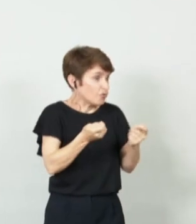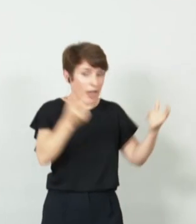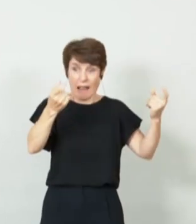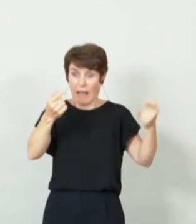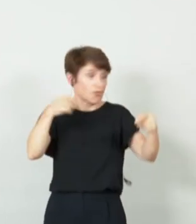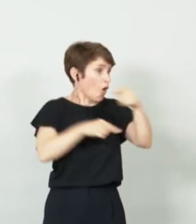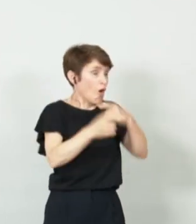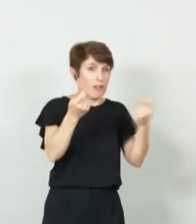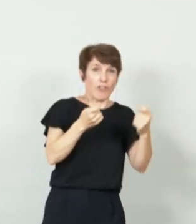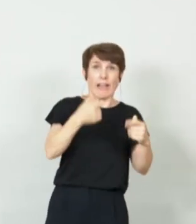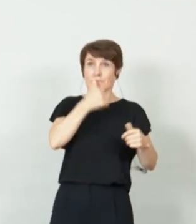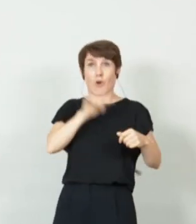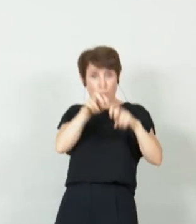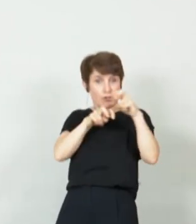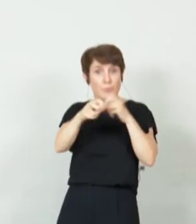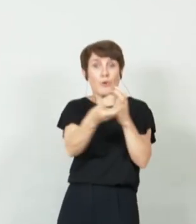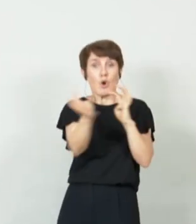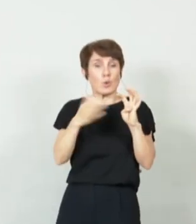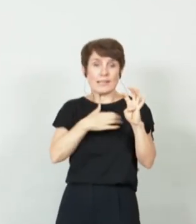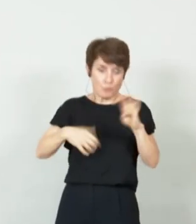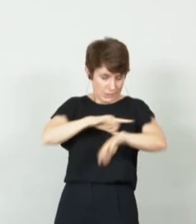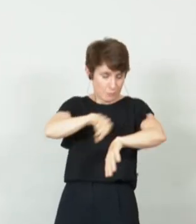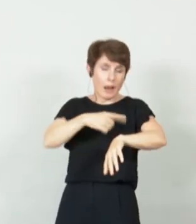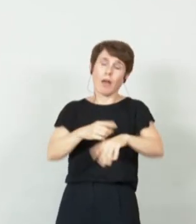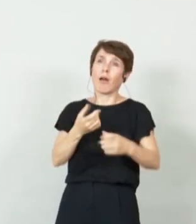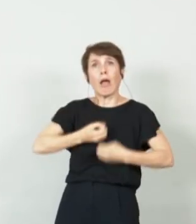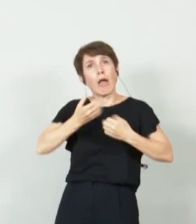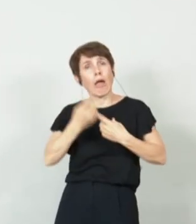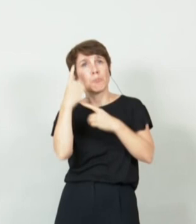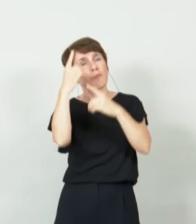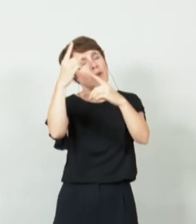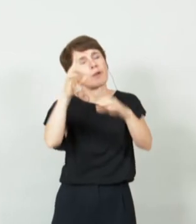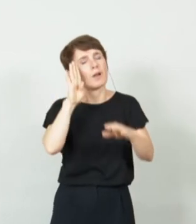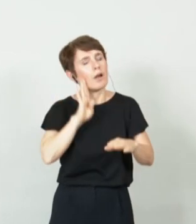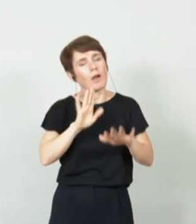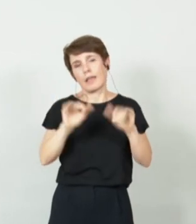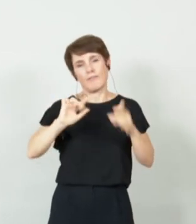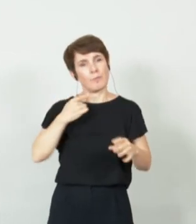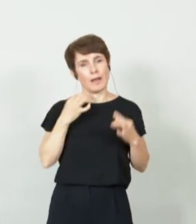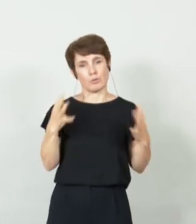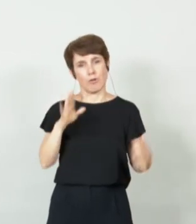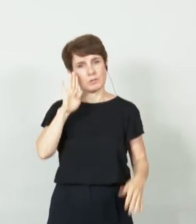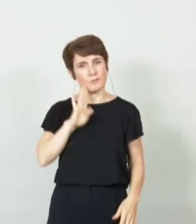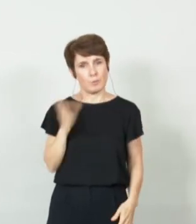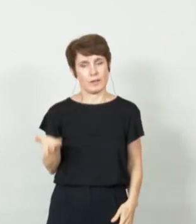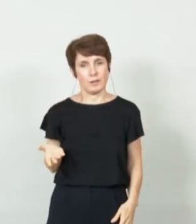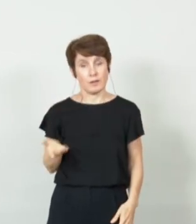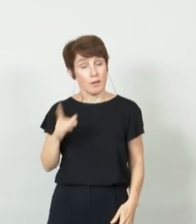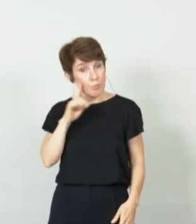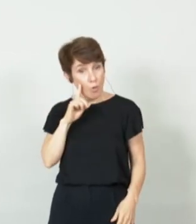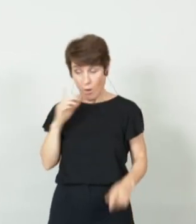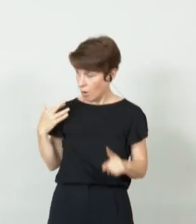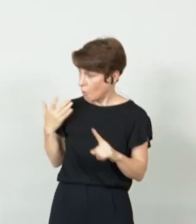municipal pour pour parler de ça et pour en parler en dessous de l'outils réunions parce que il a fallu se